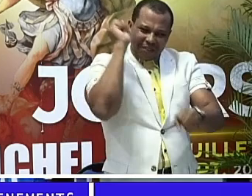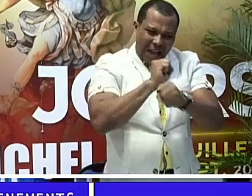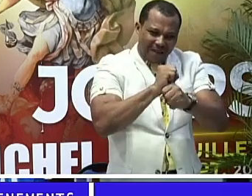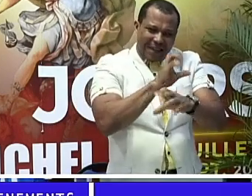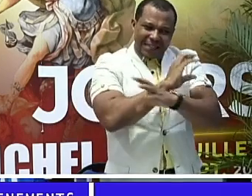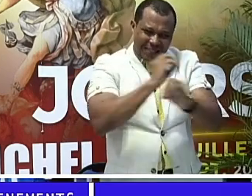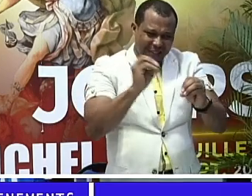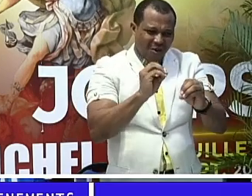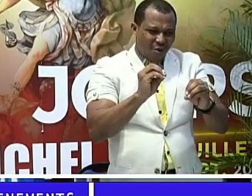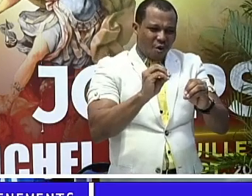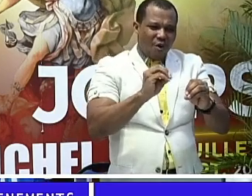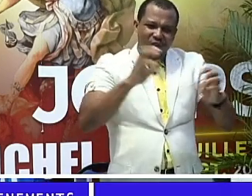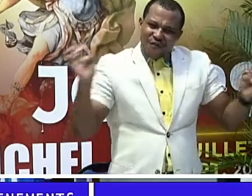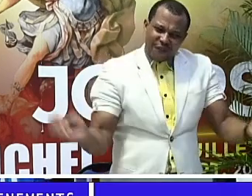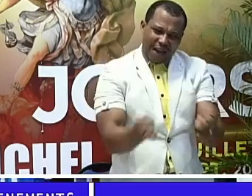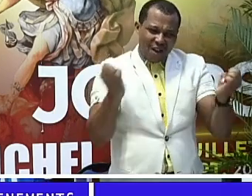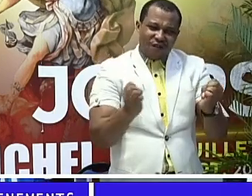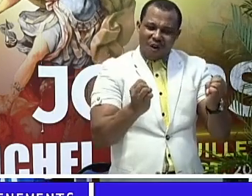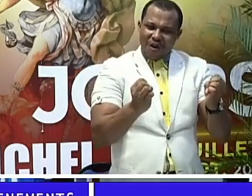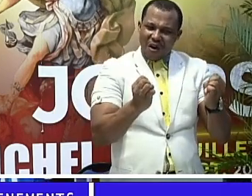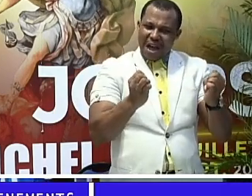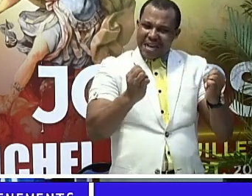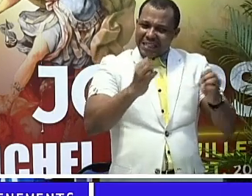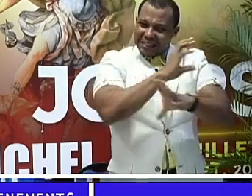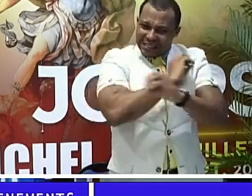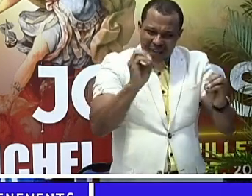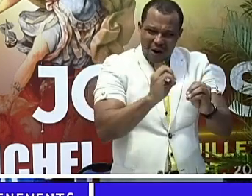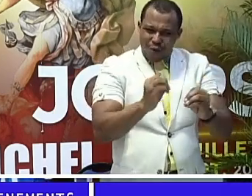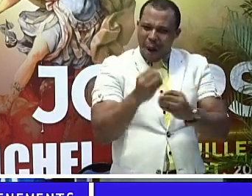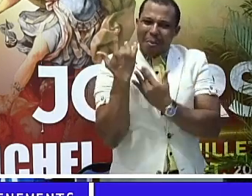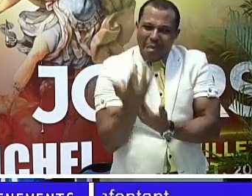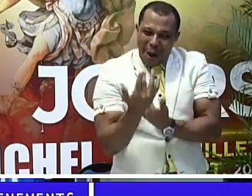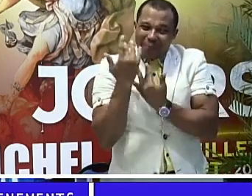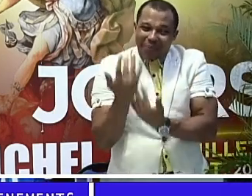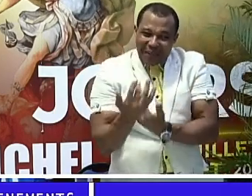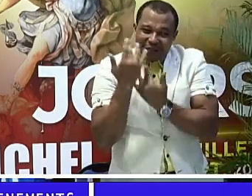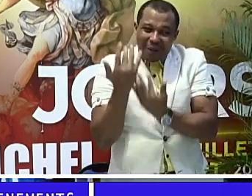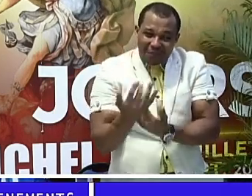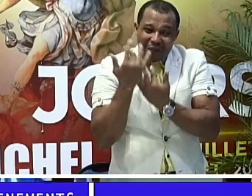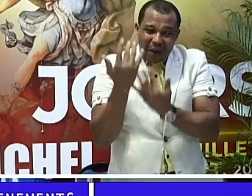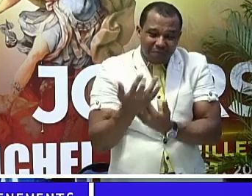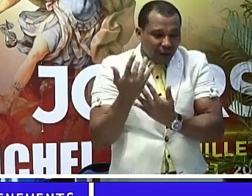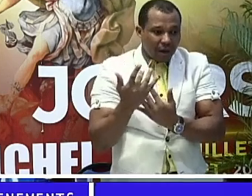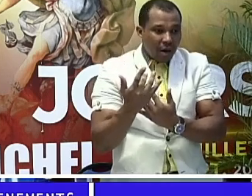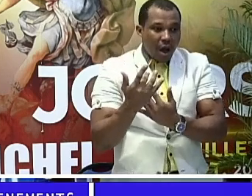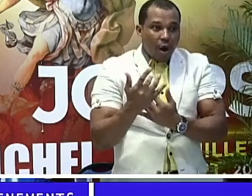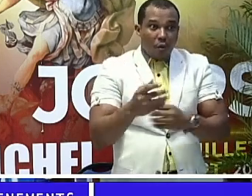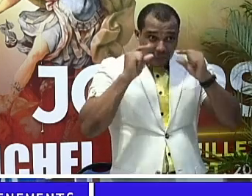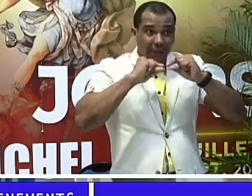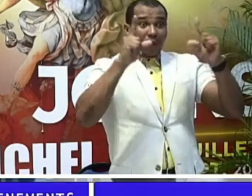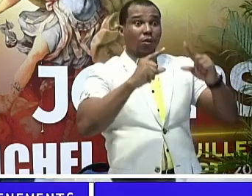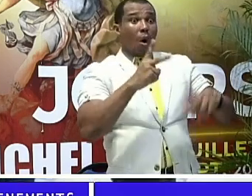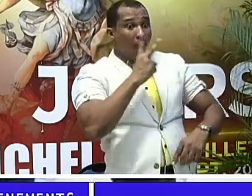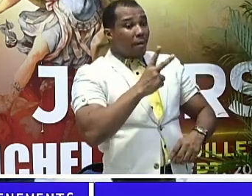pied yo, continuez tant bagaille belle devant. Ou a saisi ou a fin grand monde en rien pas réalisé.